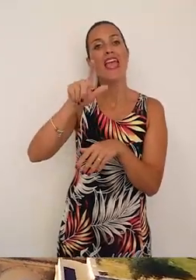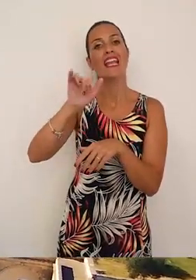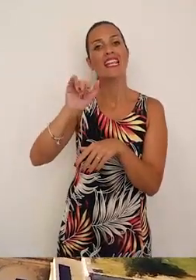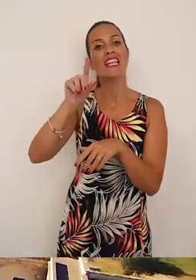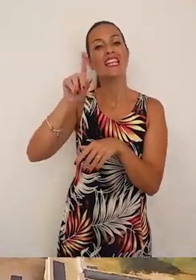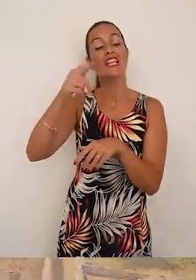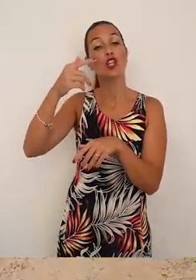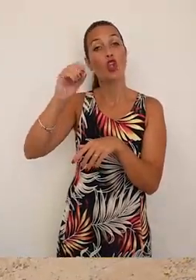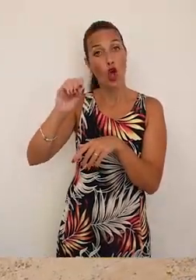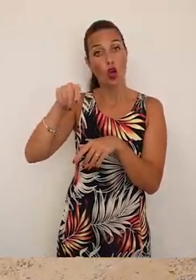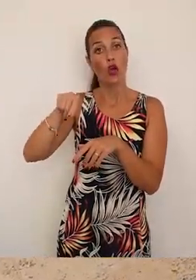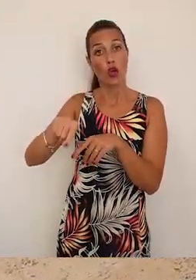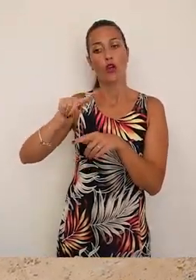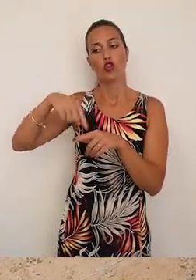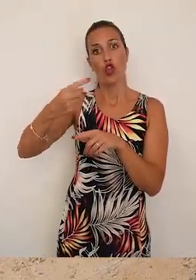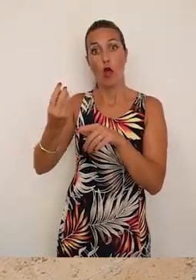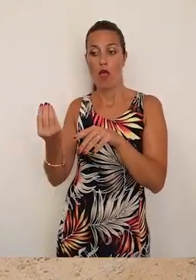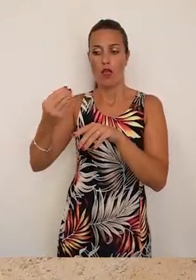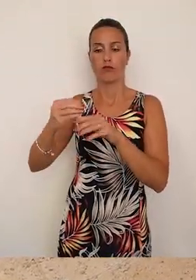toponimo del luogo.